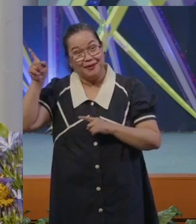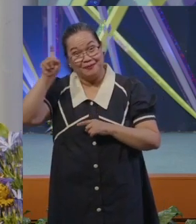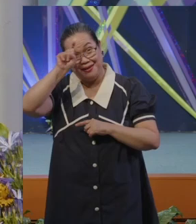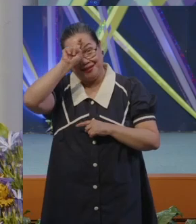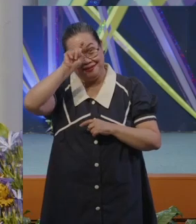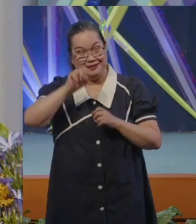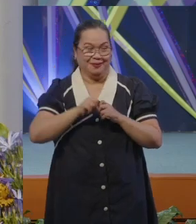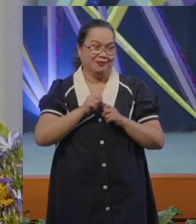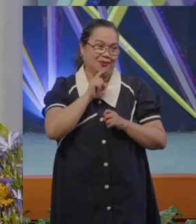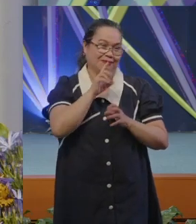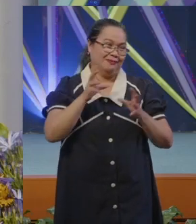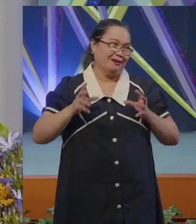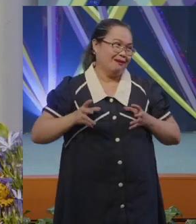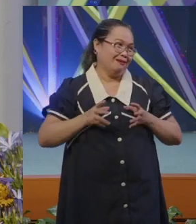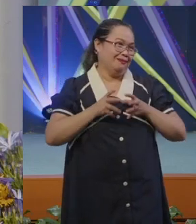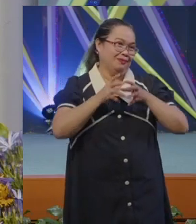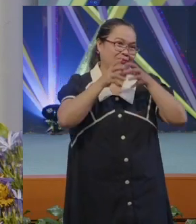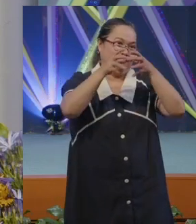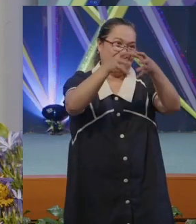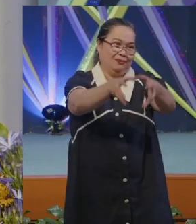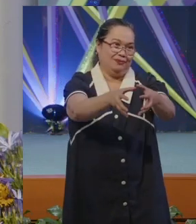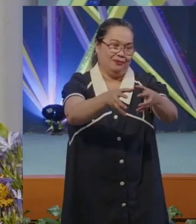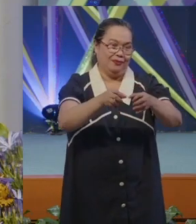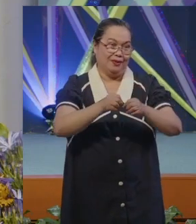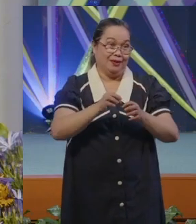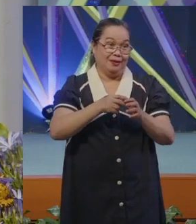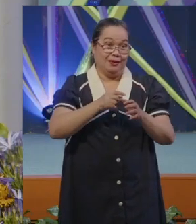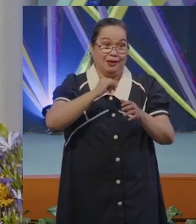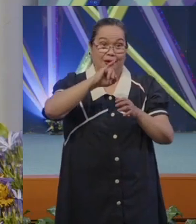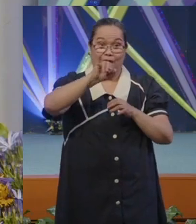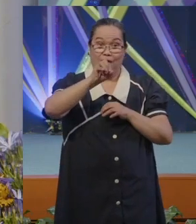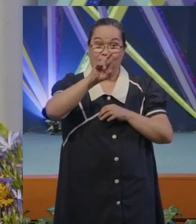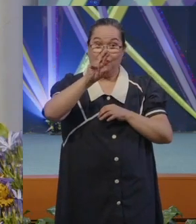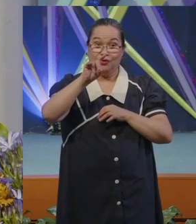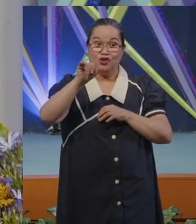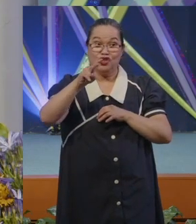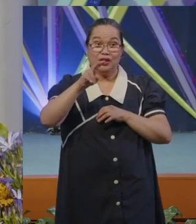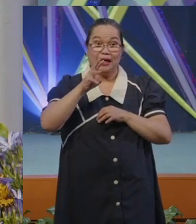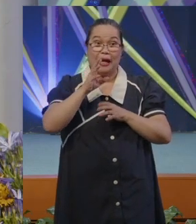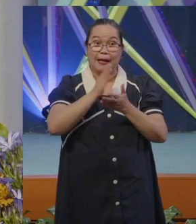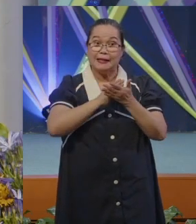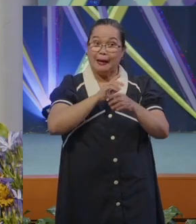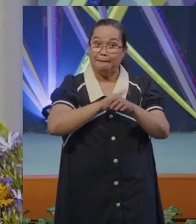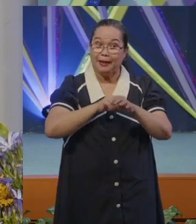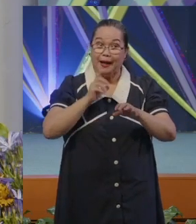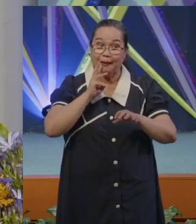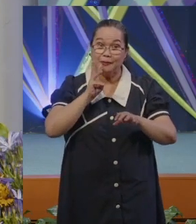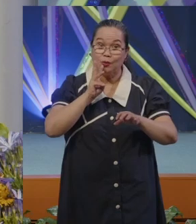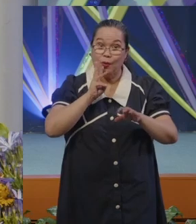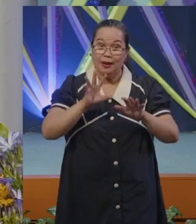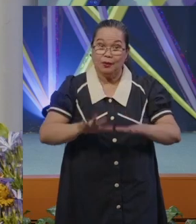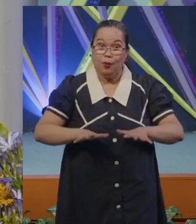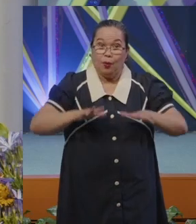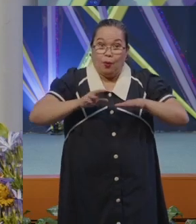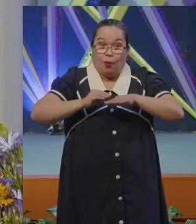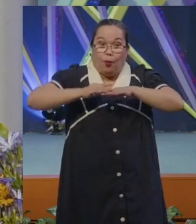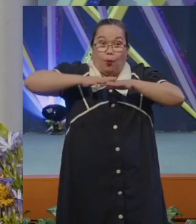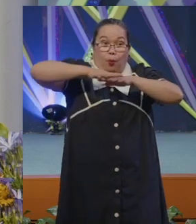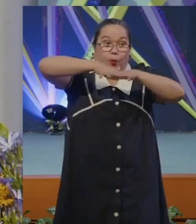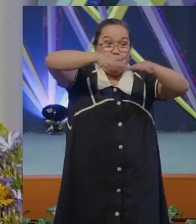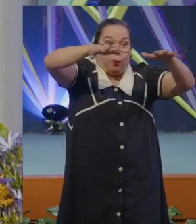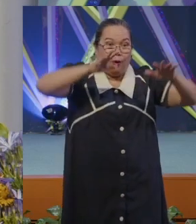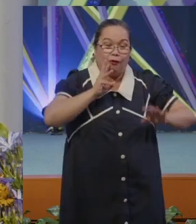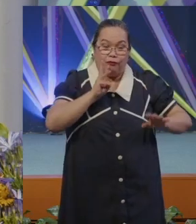Marami po siyang kasama. At ang Jordan kung minsan umaapaw. Sabi sa Joshua